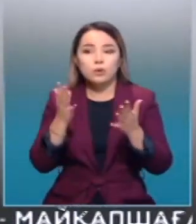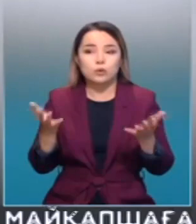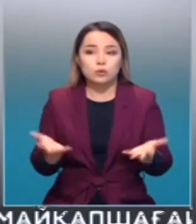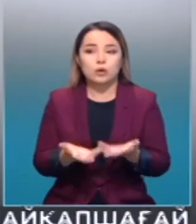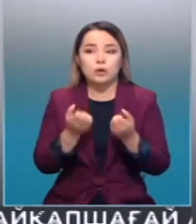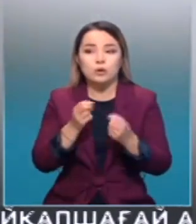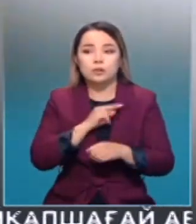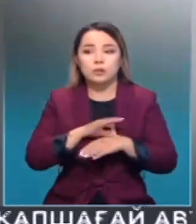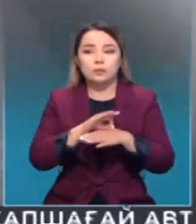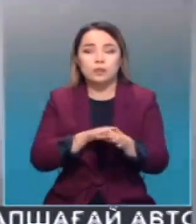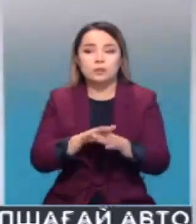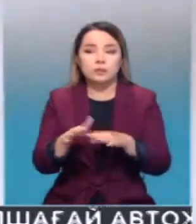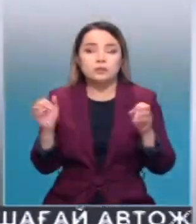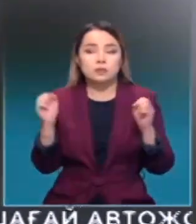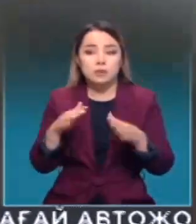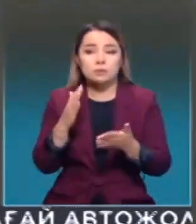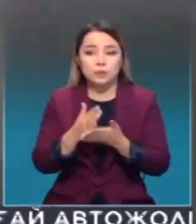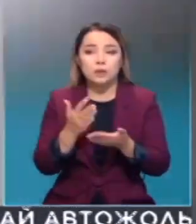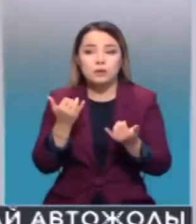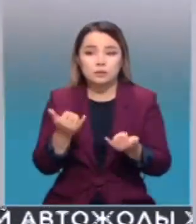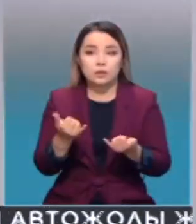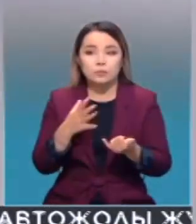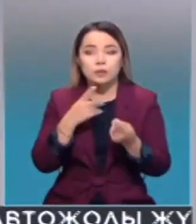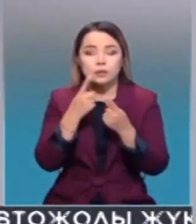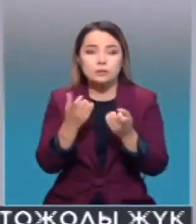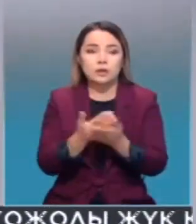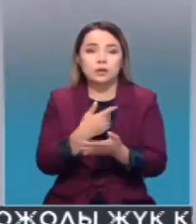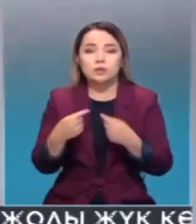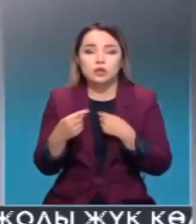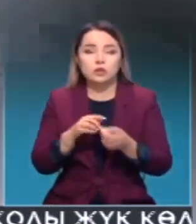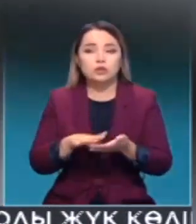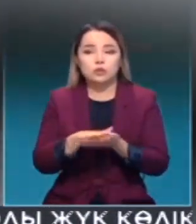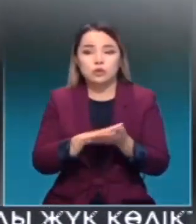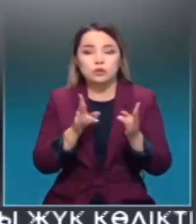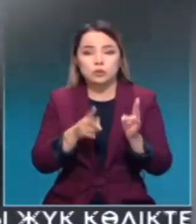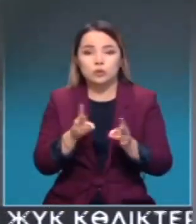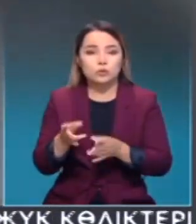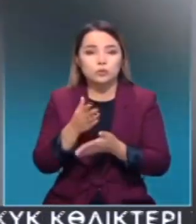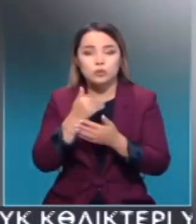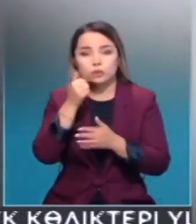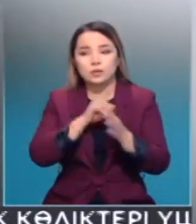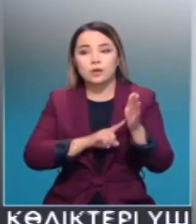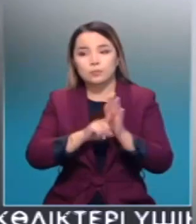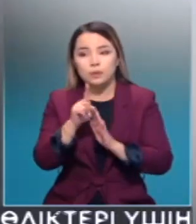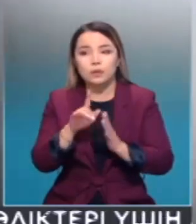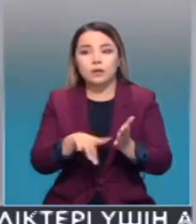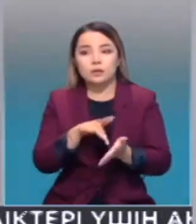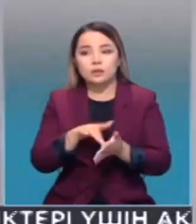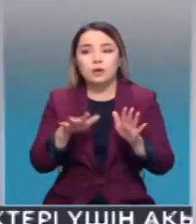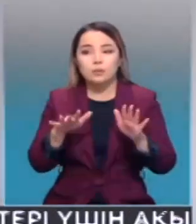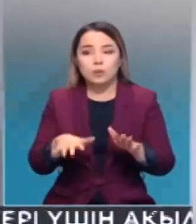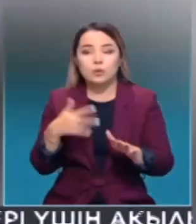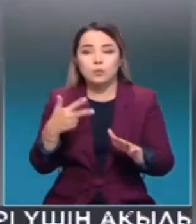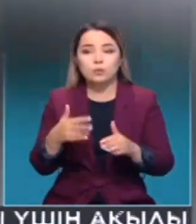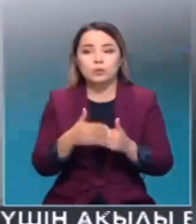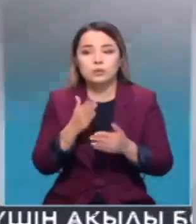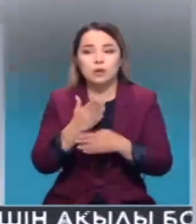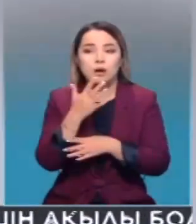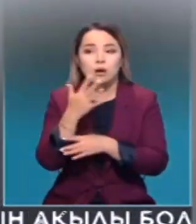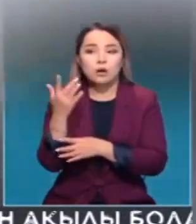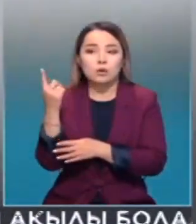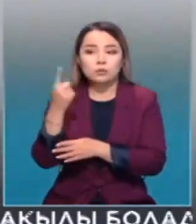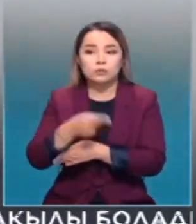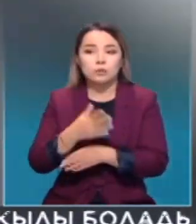құтқару қызметінің мамандары жіберілген. Ресми мәліметтерге сүйенсек, зардап шеккендер жоқ. Жалпы жыл басынан бері шаһар көшелерінде 30-ға жуық ағаш